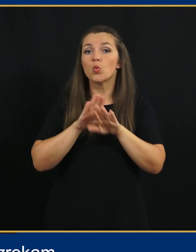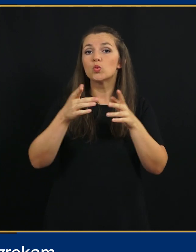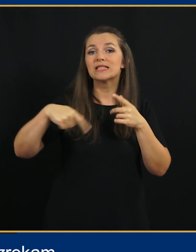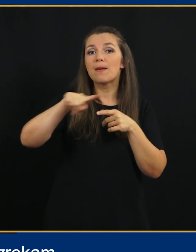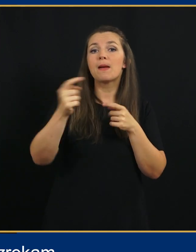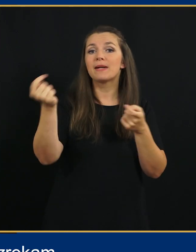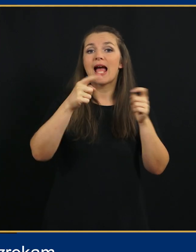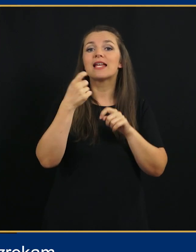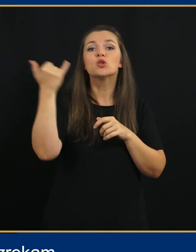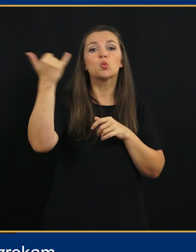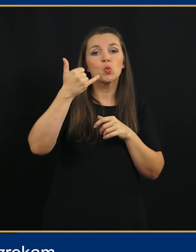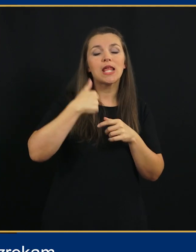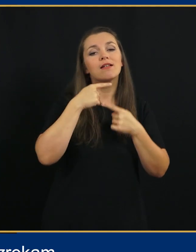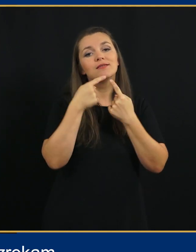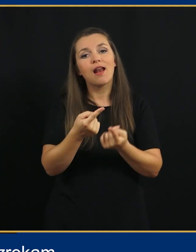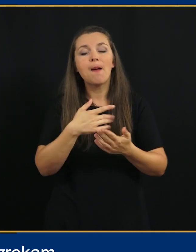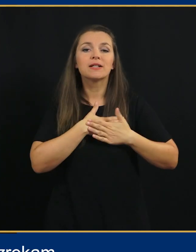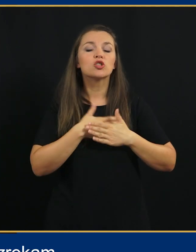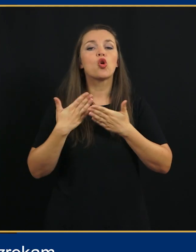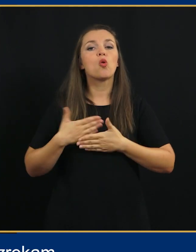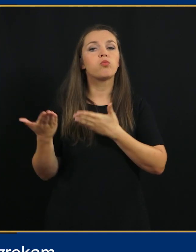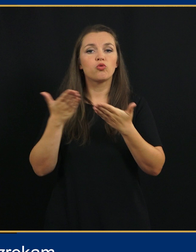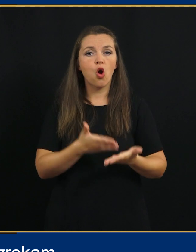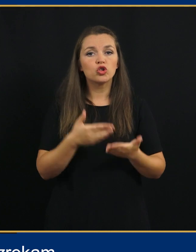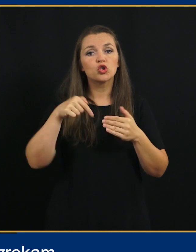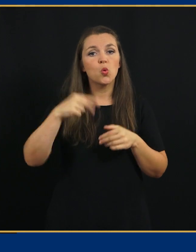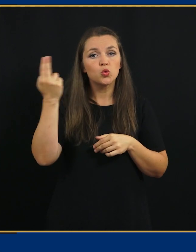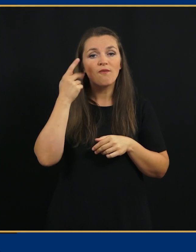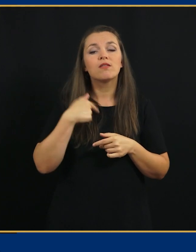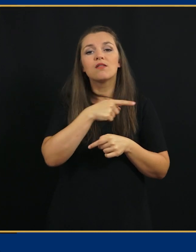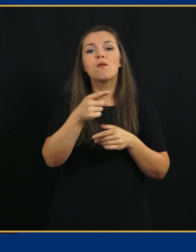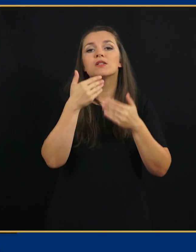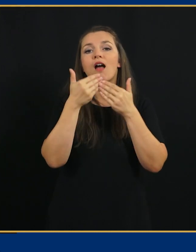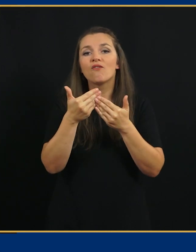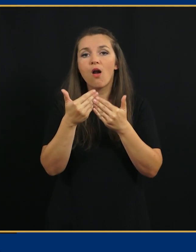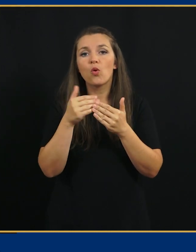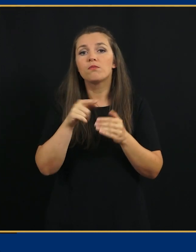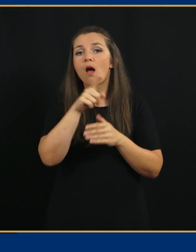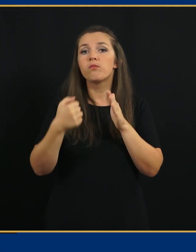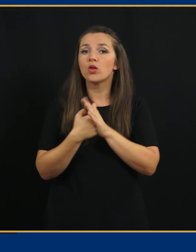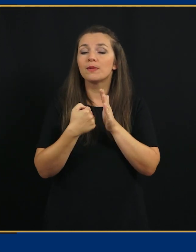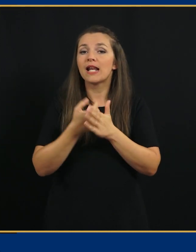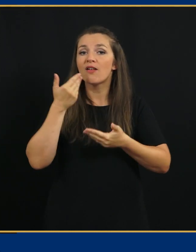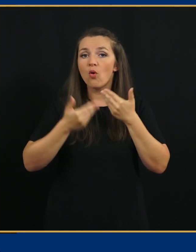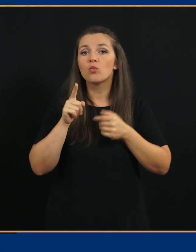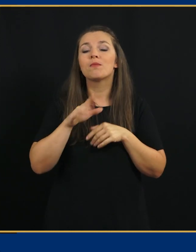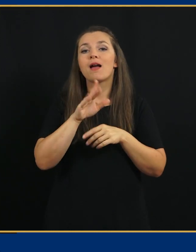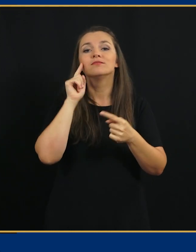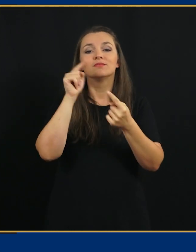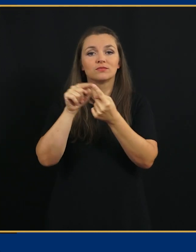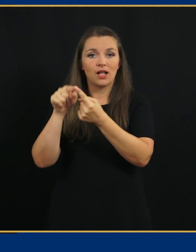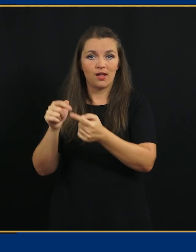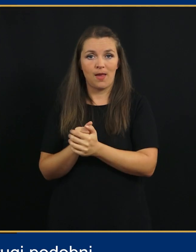ki prihajate iz tujine, izrekam prisrčno dobrodošlico v Sloveniji in se vam zahvaljujem, da podpirate forum in njegove